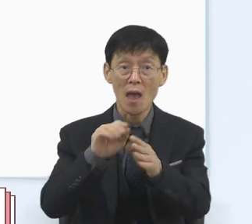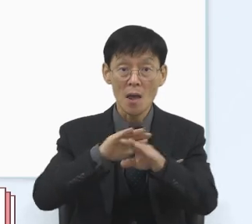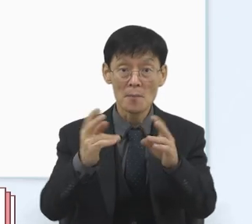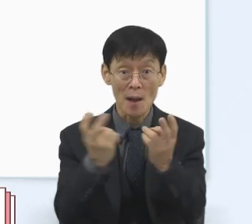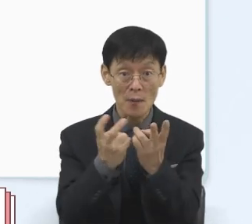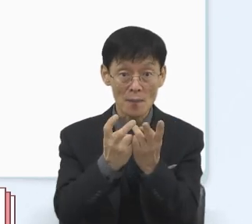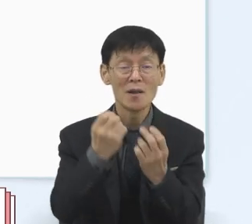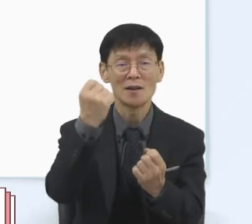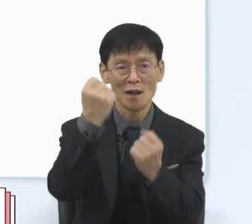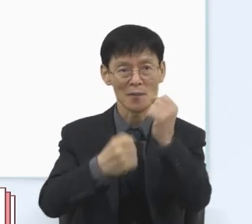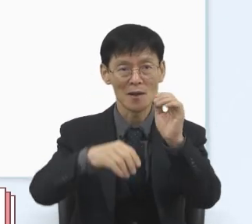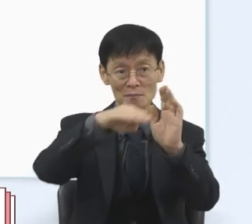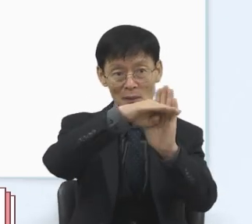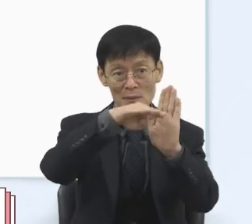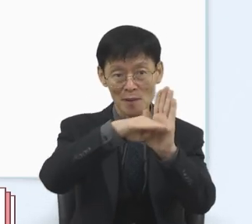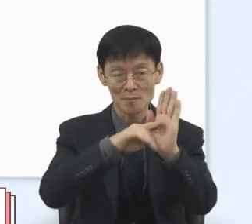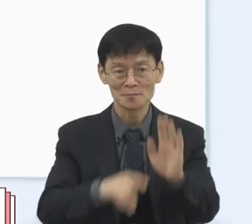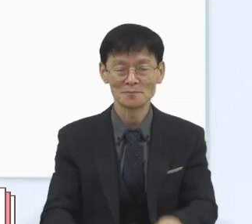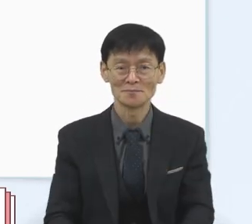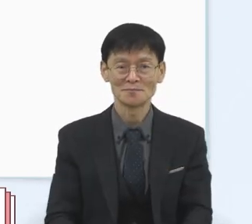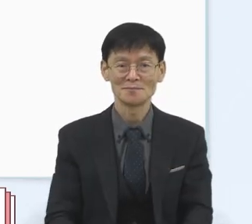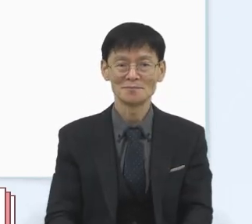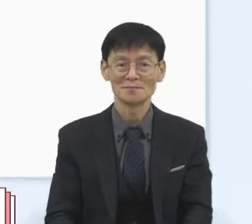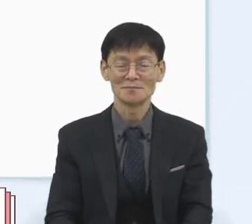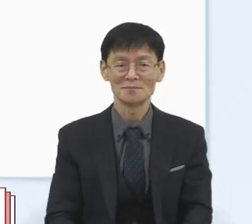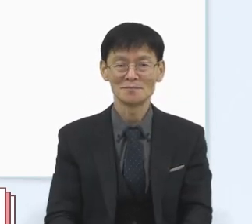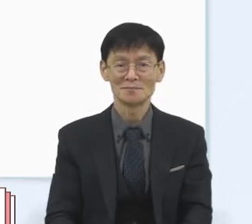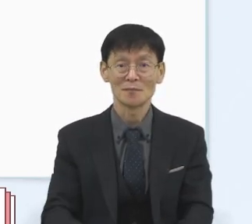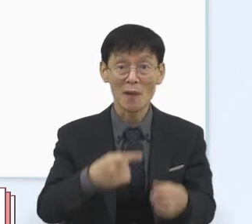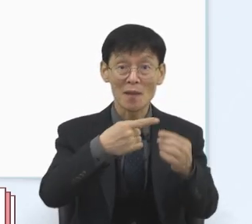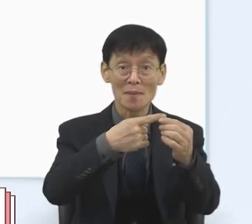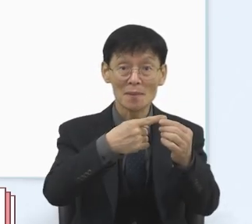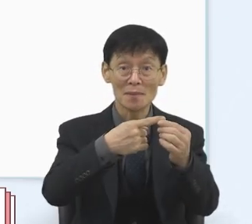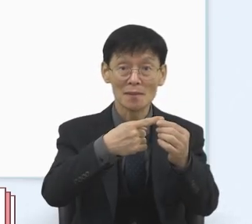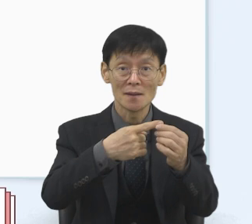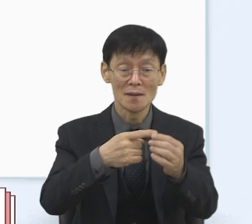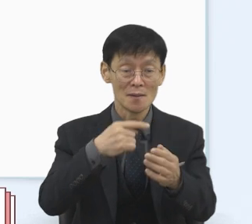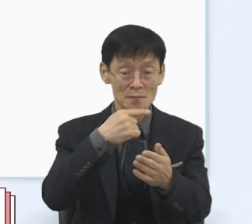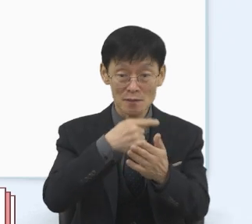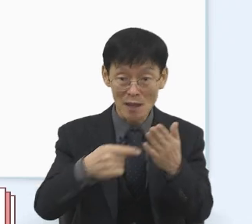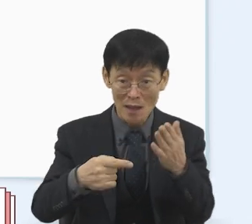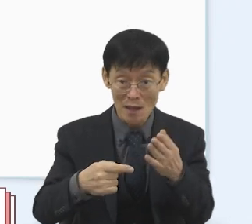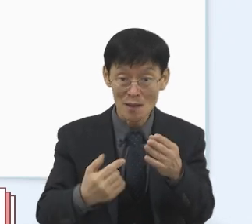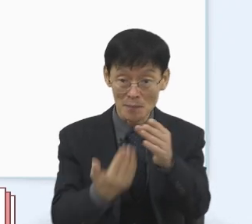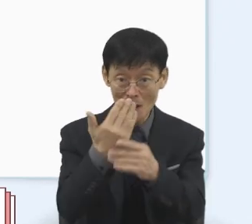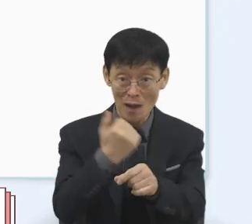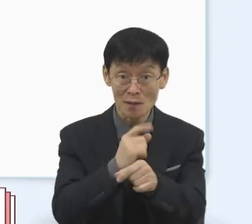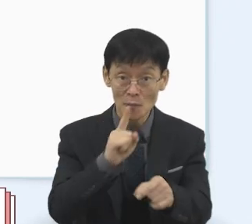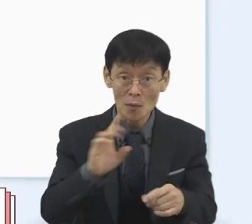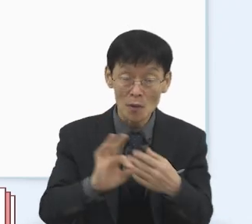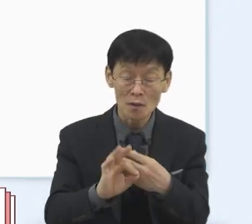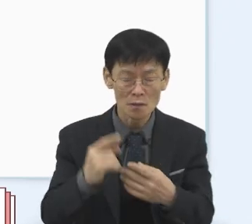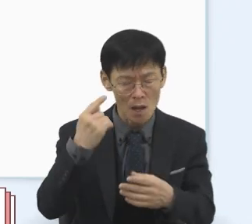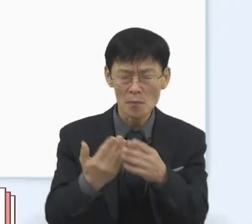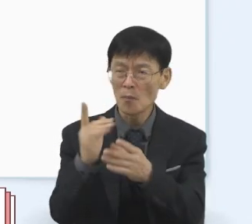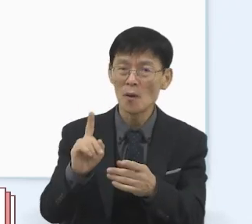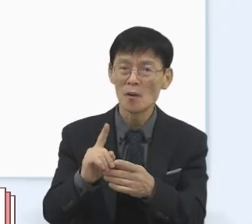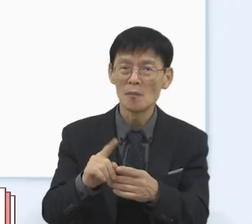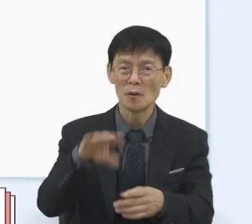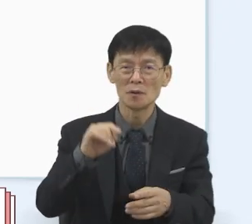해결 방법 및 순서에 대해서 알아보겠습니다. 첫째, 직장 내 성희롱을 당했다는 생각이